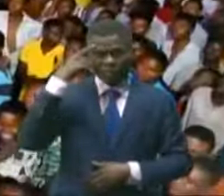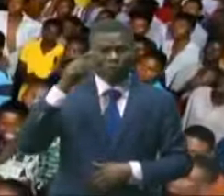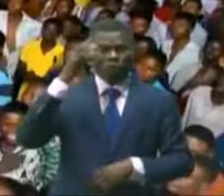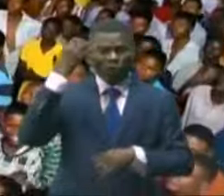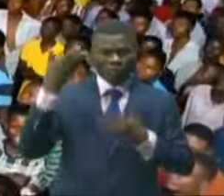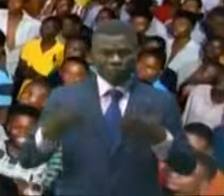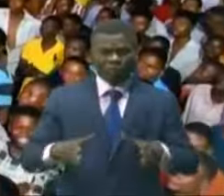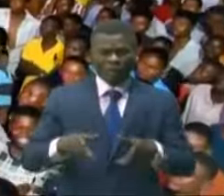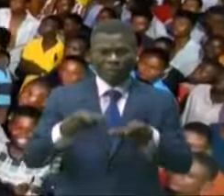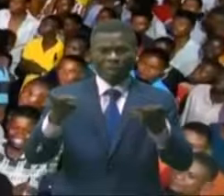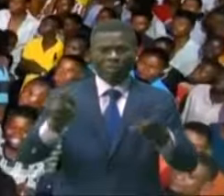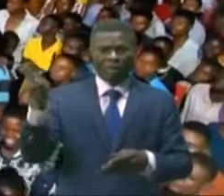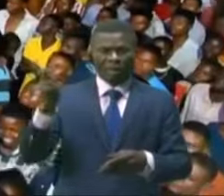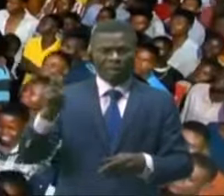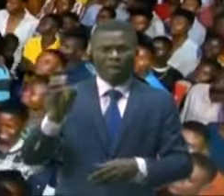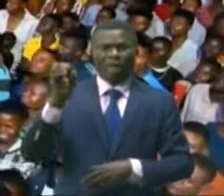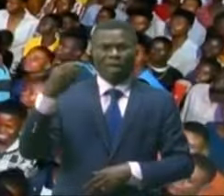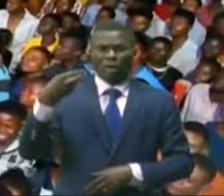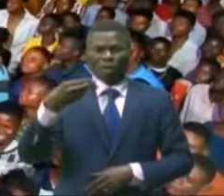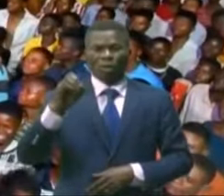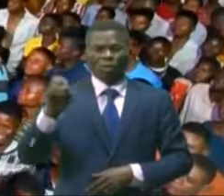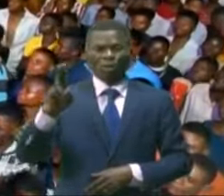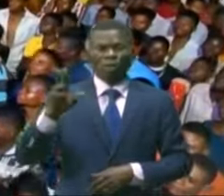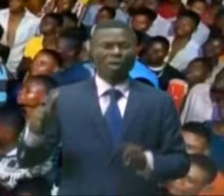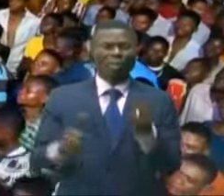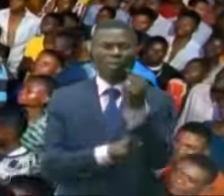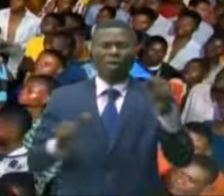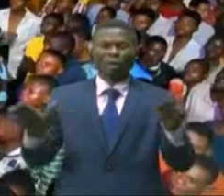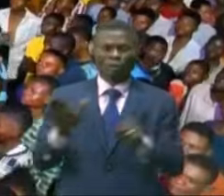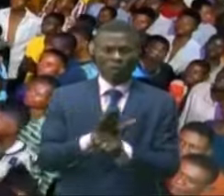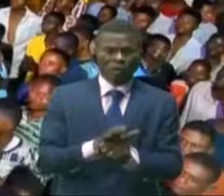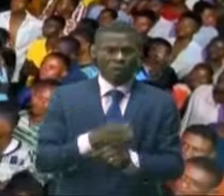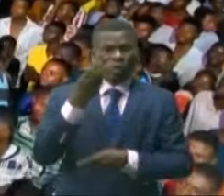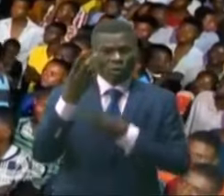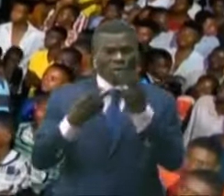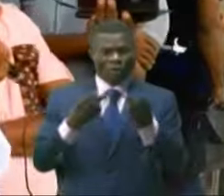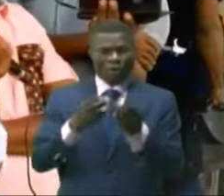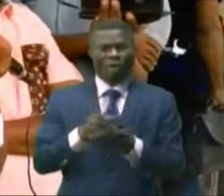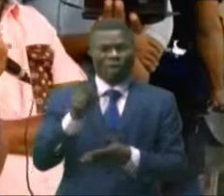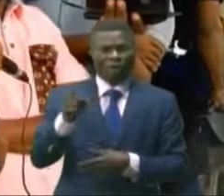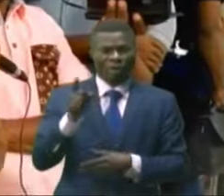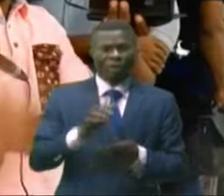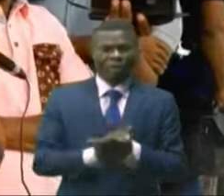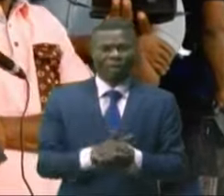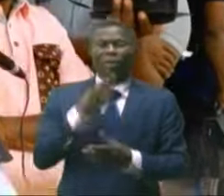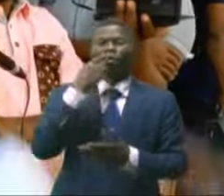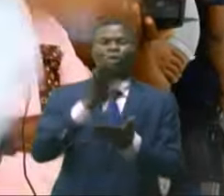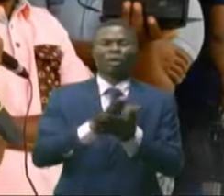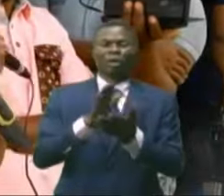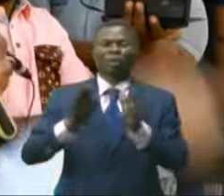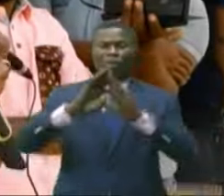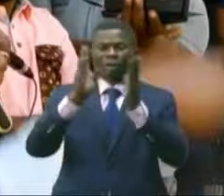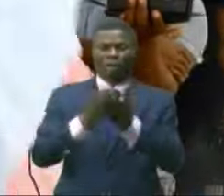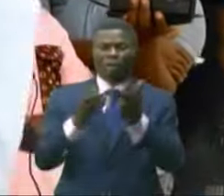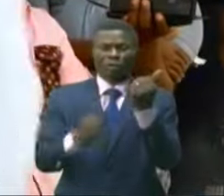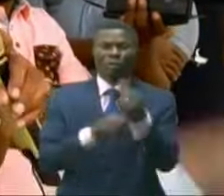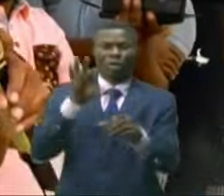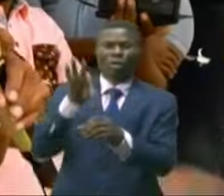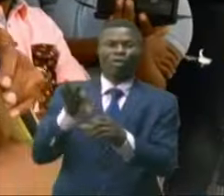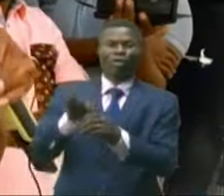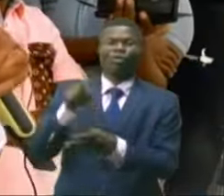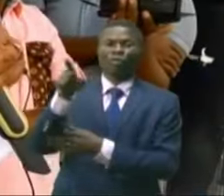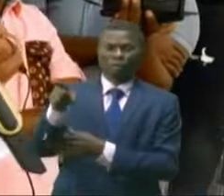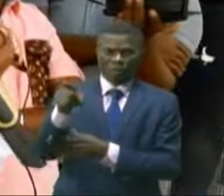chiter à l'espace Kassai Horizon, plein à craquer. Dans son adresse, Simon Moulumba Poutou a remercié ses électeurs pour lui avoir